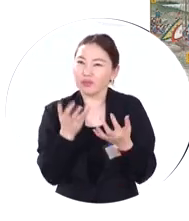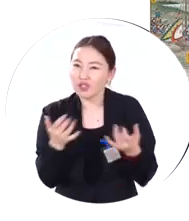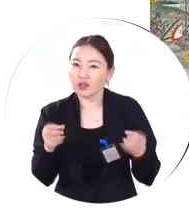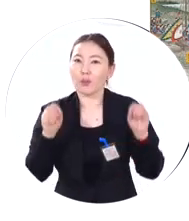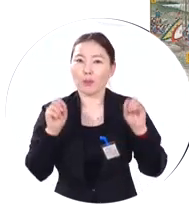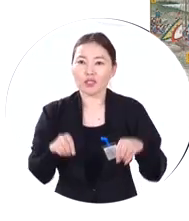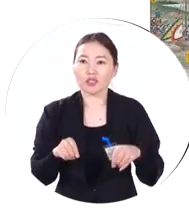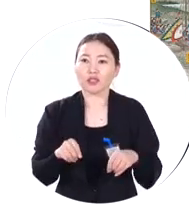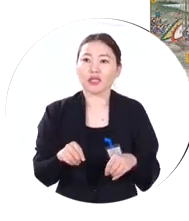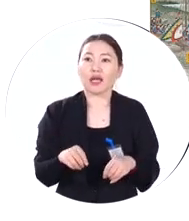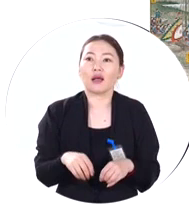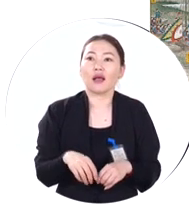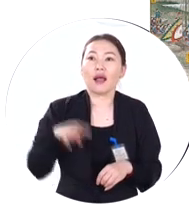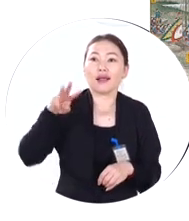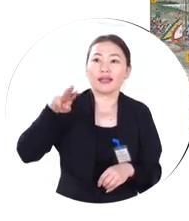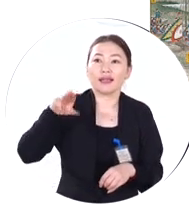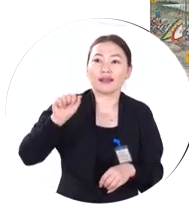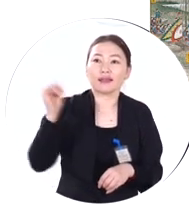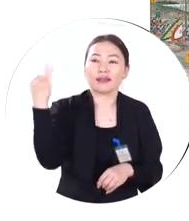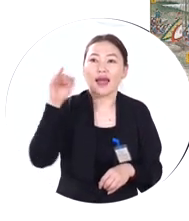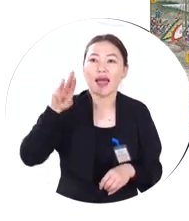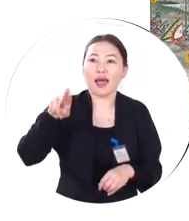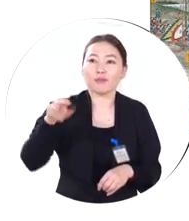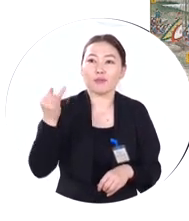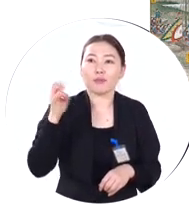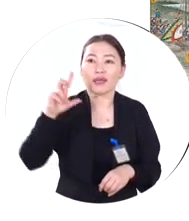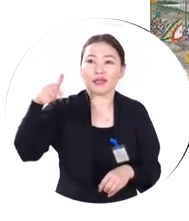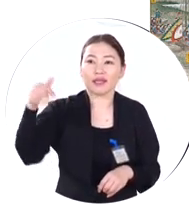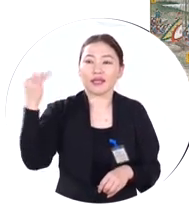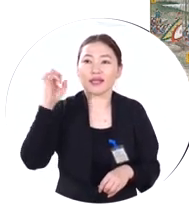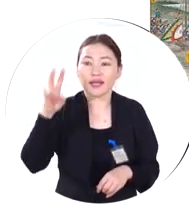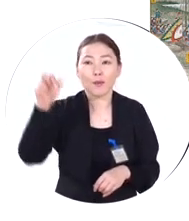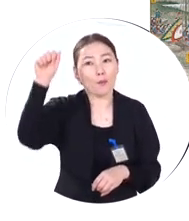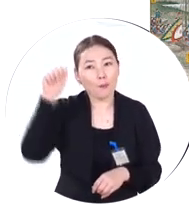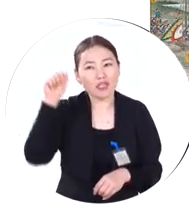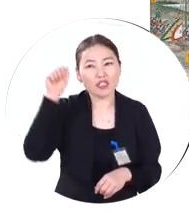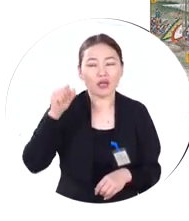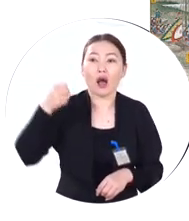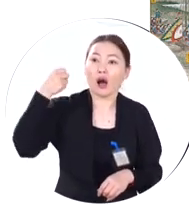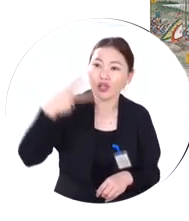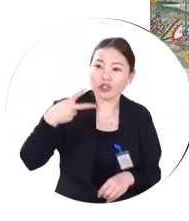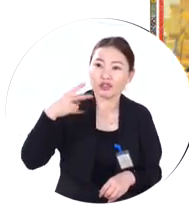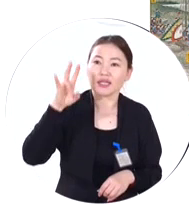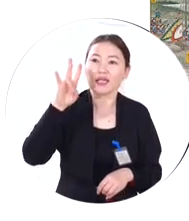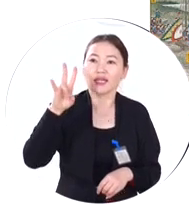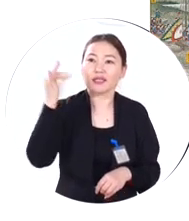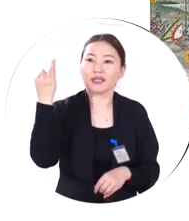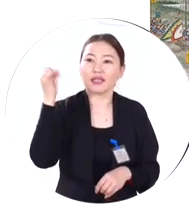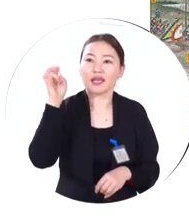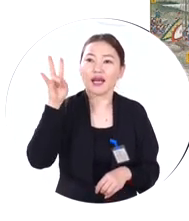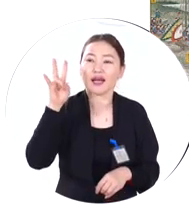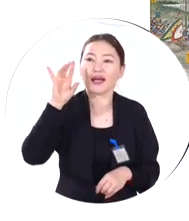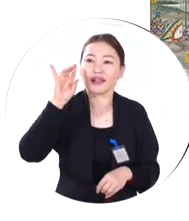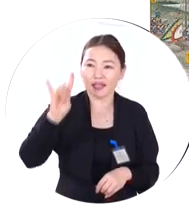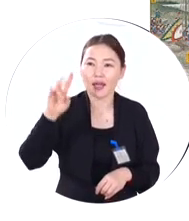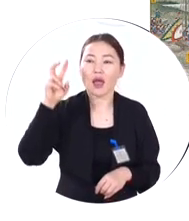эдийн засгийг хүндрэлд өчрүүлж улс орныг ямрал төрөвчээ. Түүний дээрээс сүүлчийн хаадын зүйлсээр мөнх усыг үзэж насанд хүрээгүй